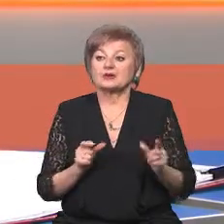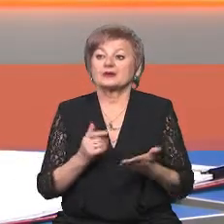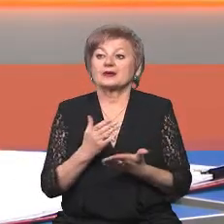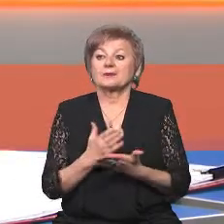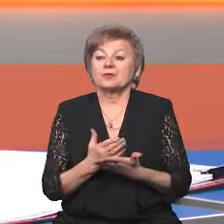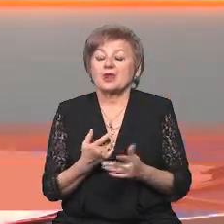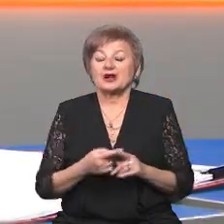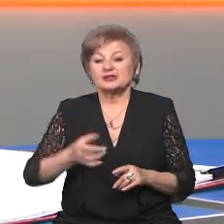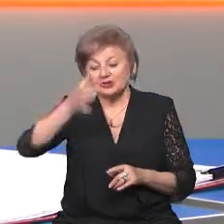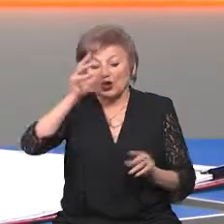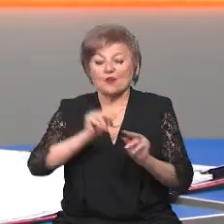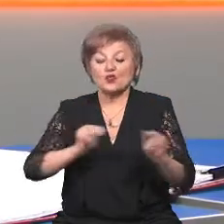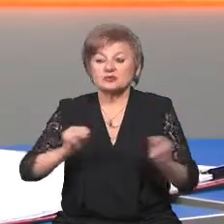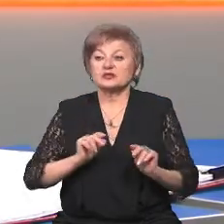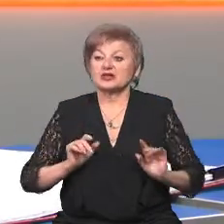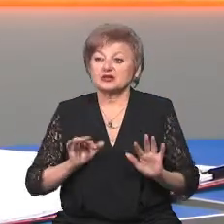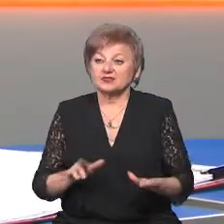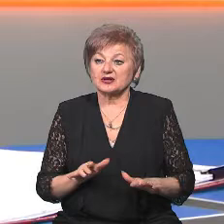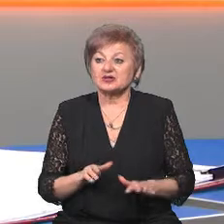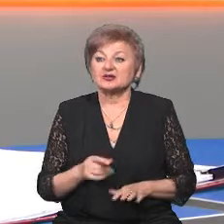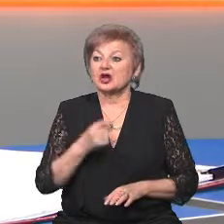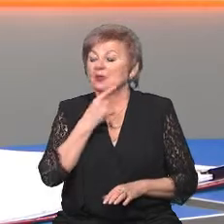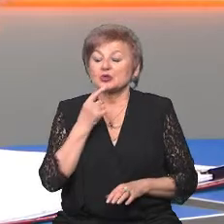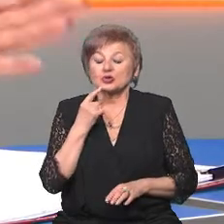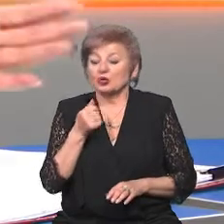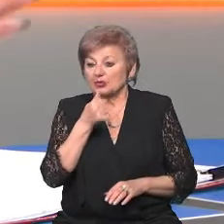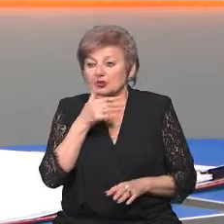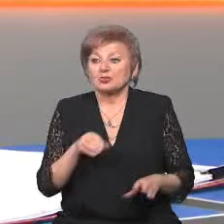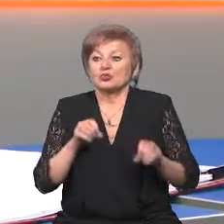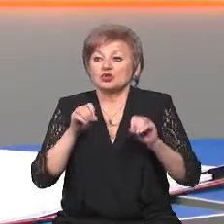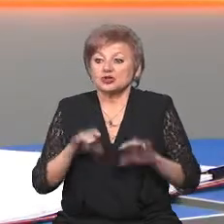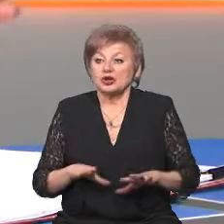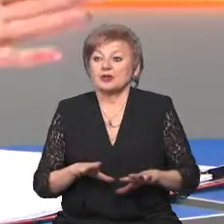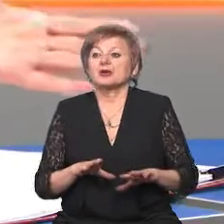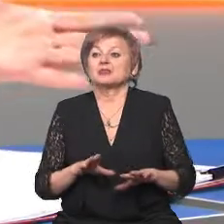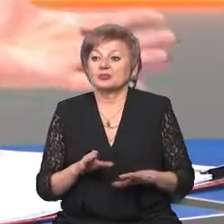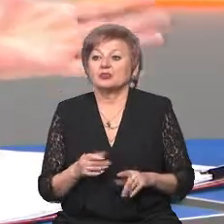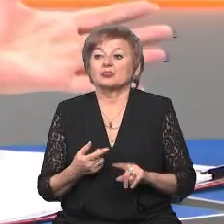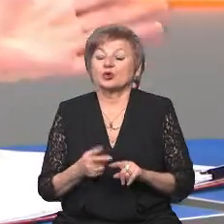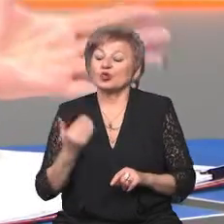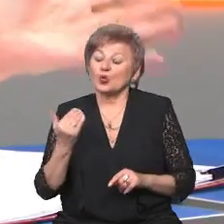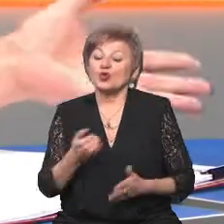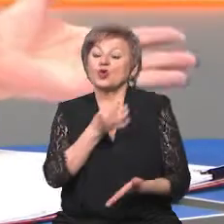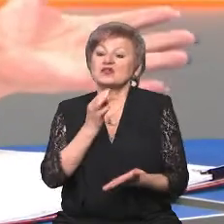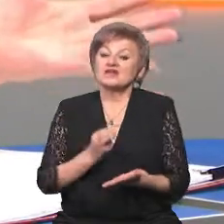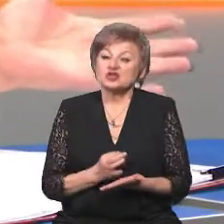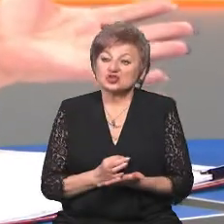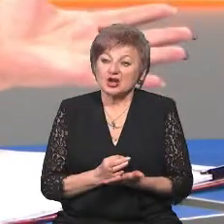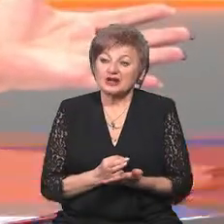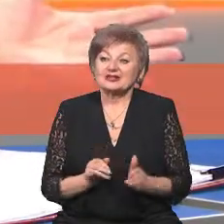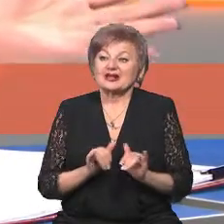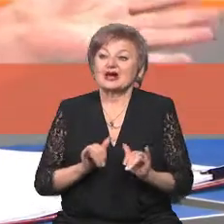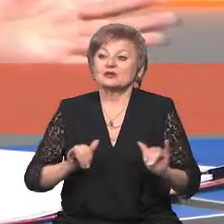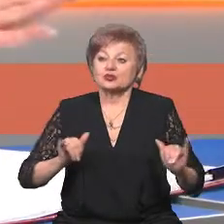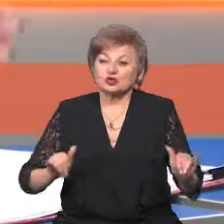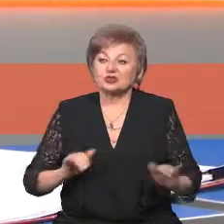освітня діяльність. І тому не можемо ми вирішувати за систему охорони здоров'я, яка, до речі, відповідає за розповсюдження